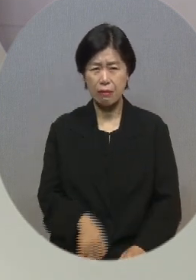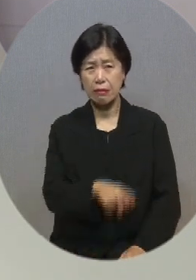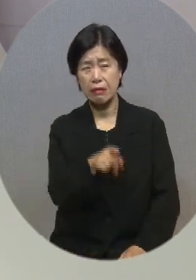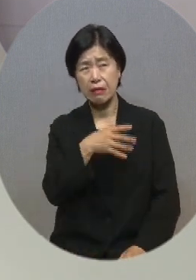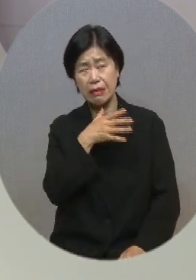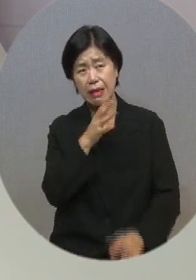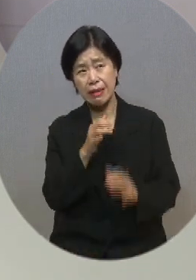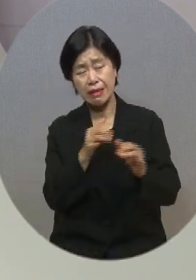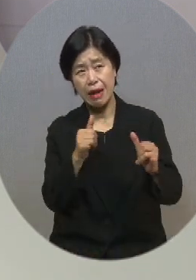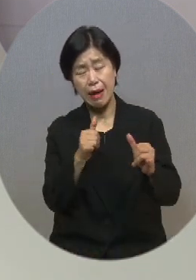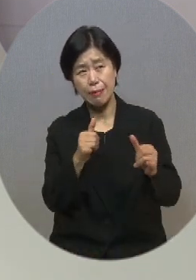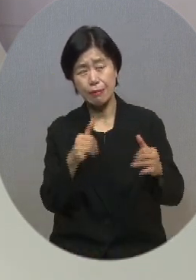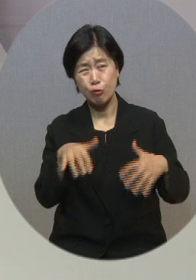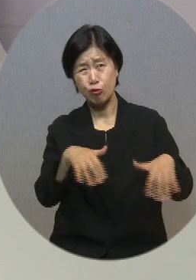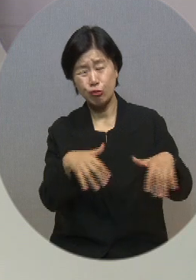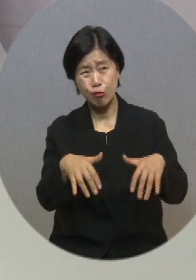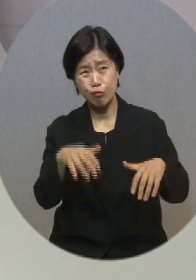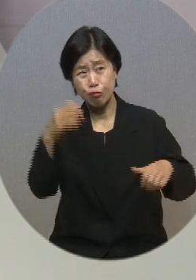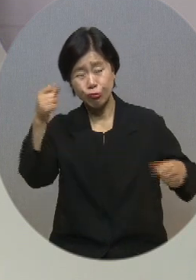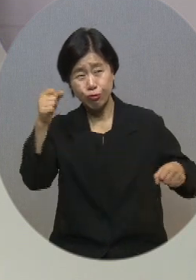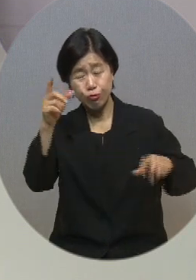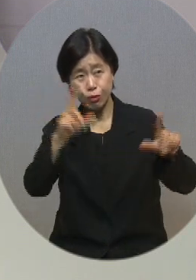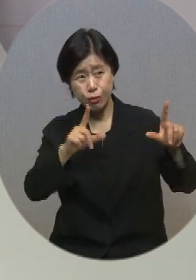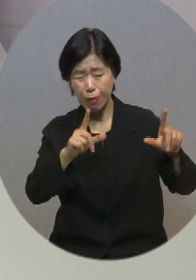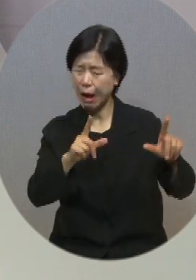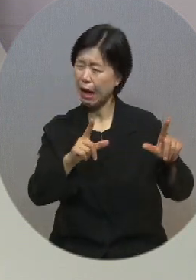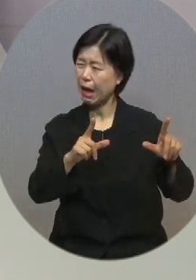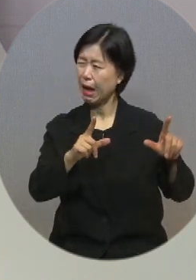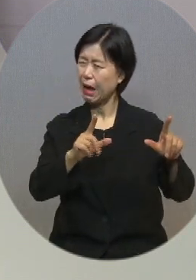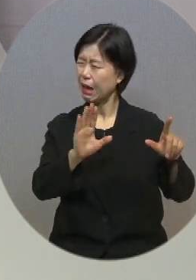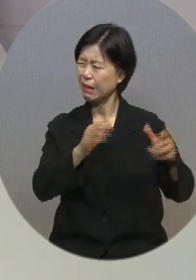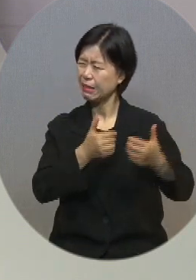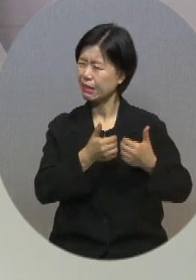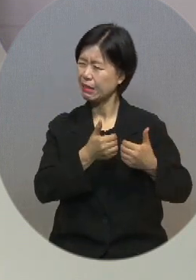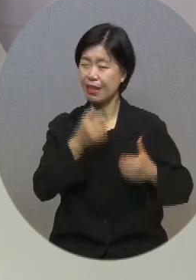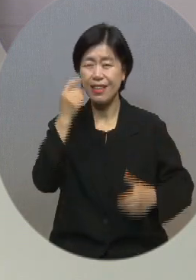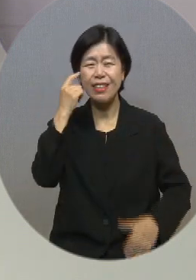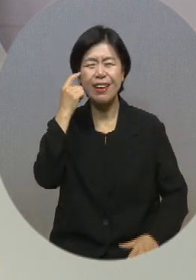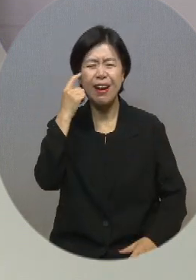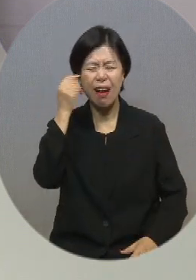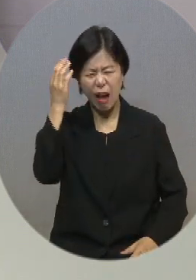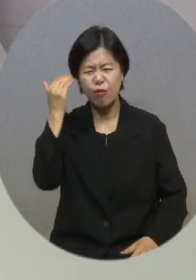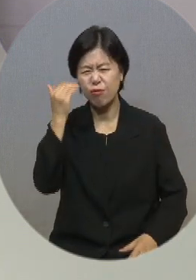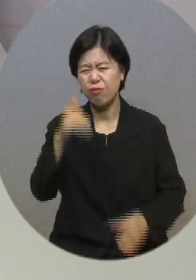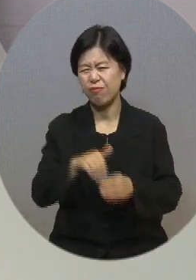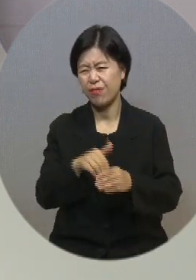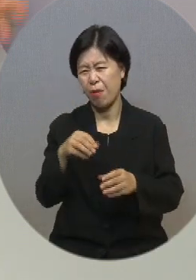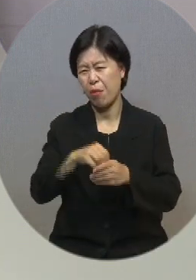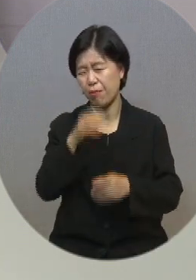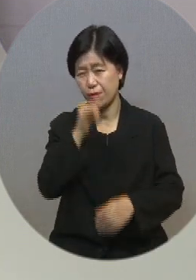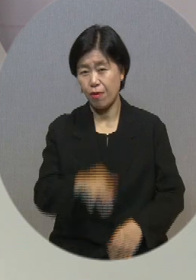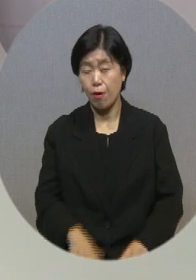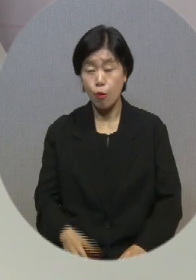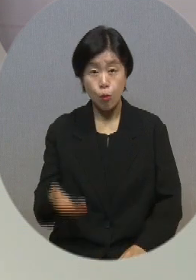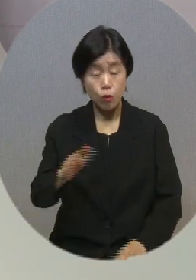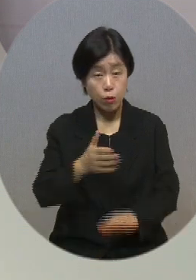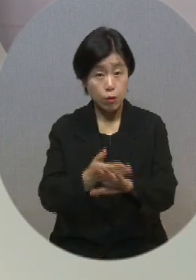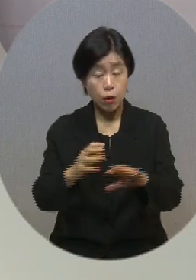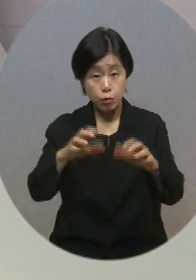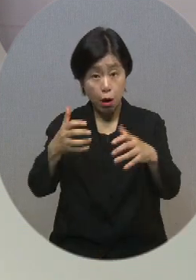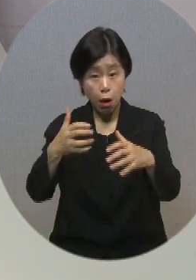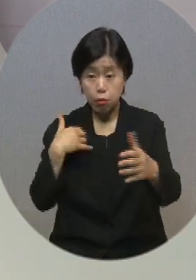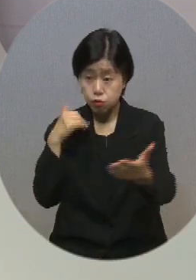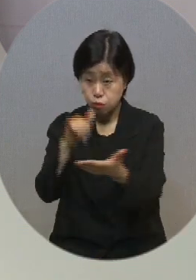나이 드셔가지고 무슨 춤을 이렇게 그 네. 그걸 경망스럽게 생각을 해요. 아, 그런데 그래요? 미국에 가보면 네.